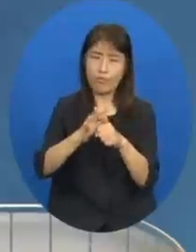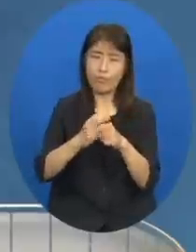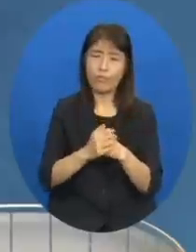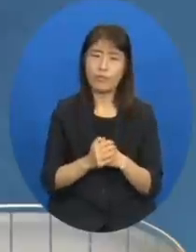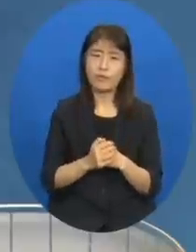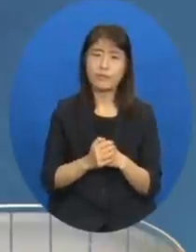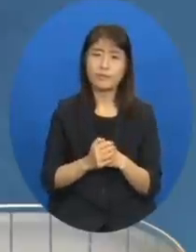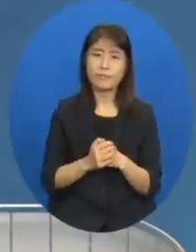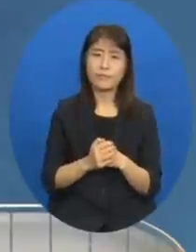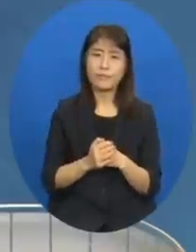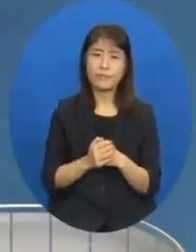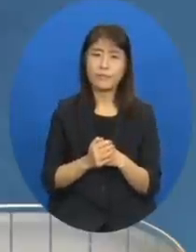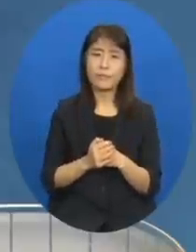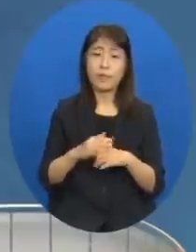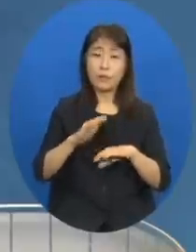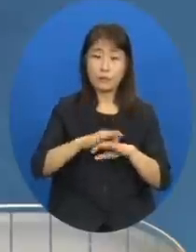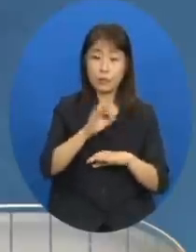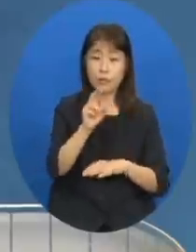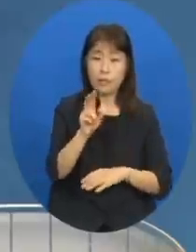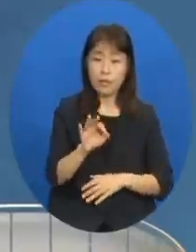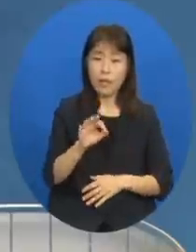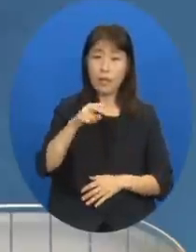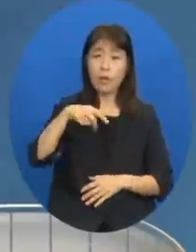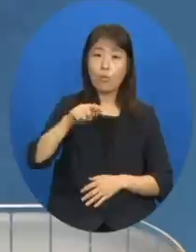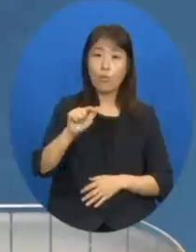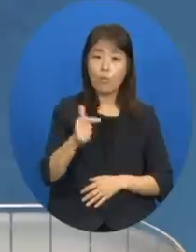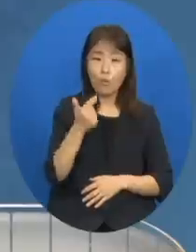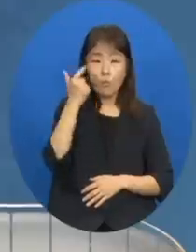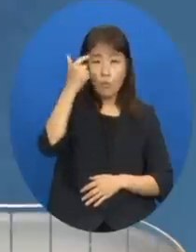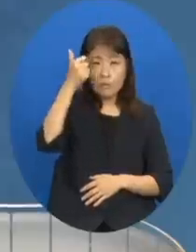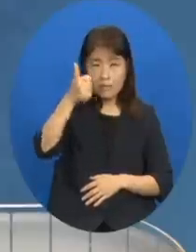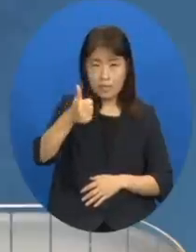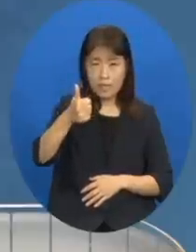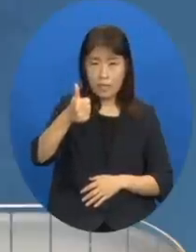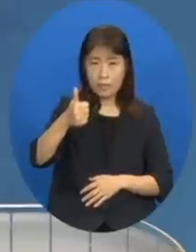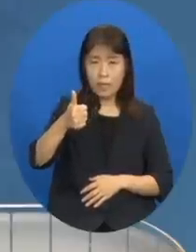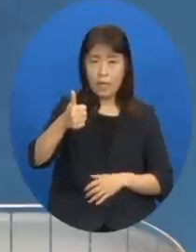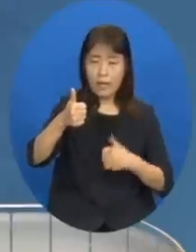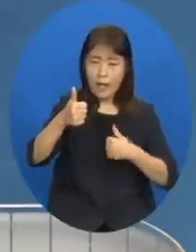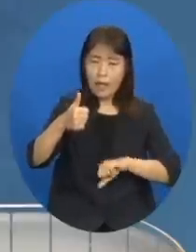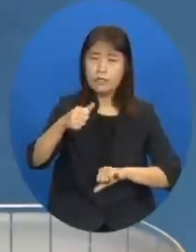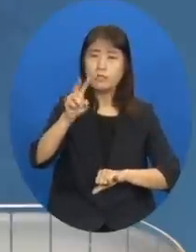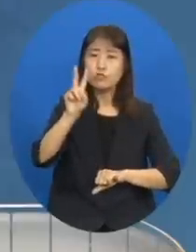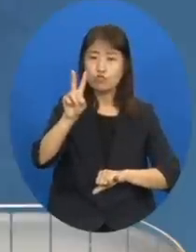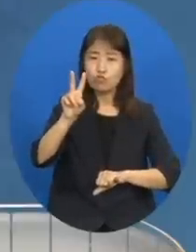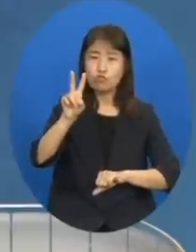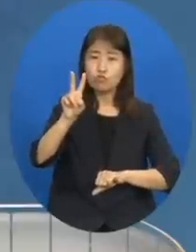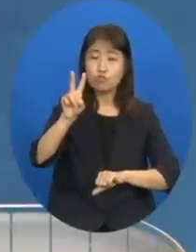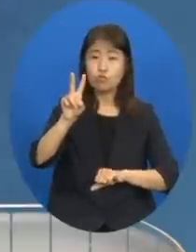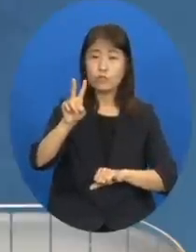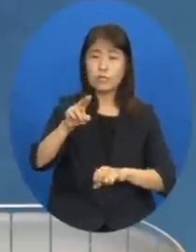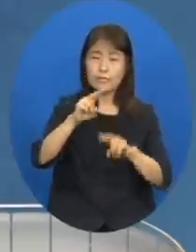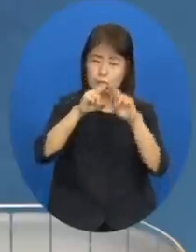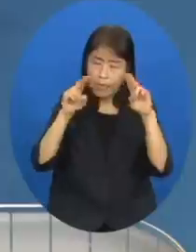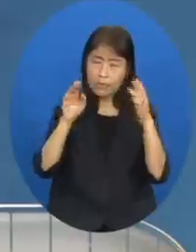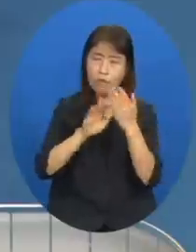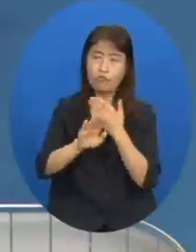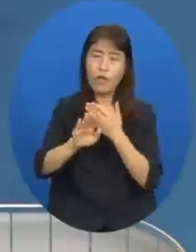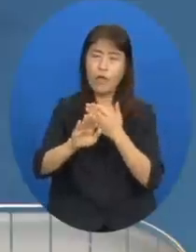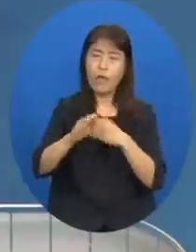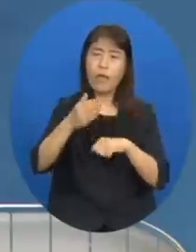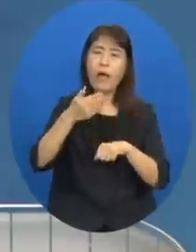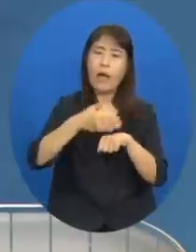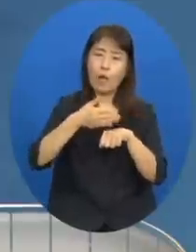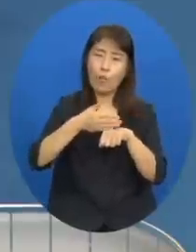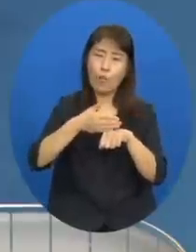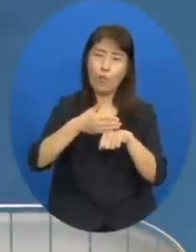손혜원 목사님은 두 아들이 순교한 그때 장례식 때 9가지 감사를 하나님께 드린 것으로 유명하죠